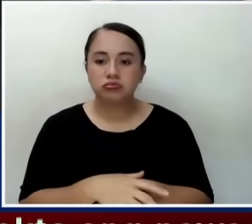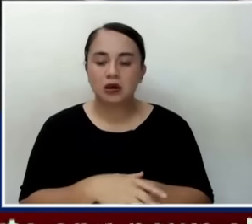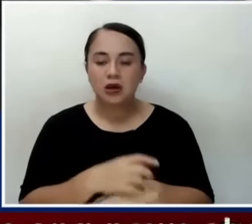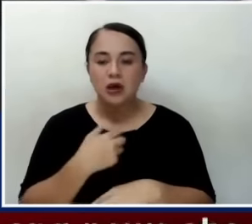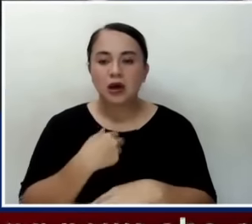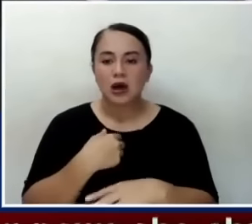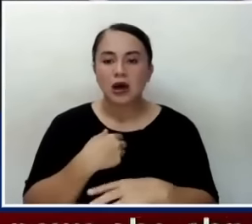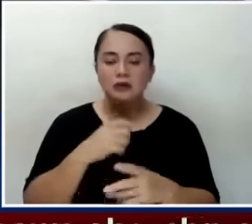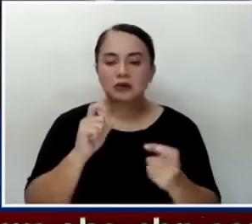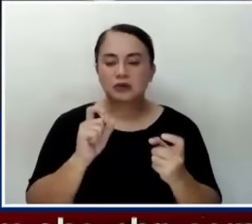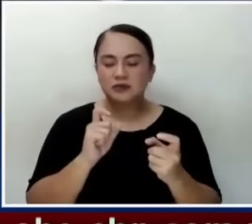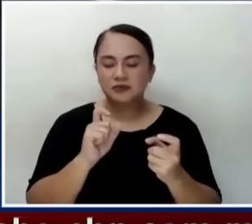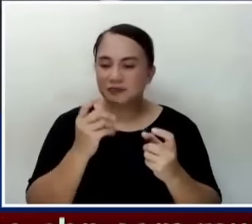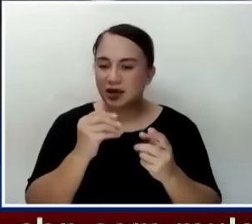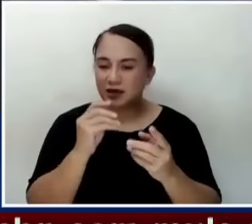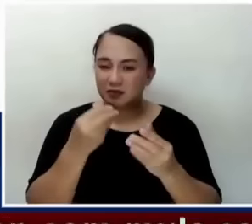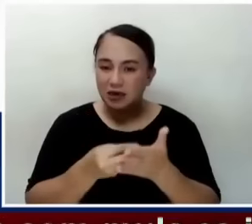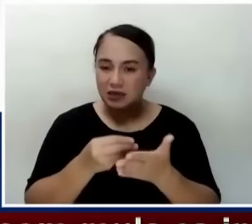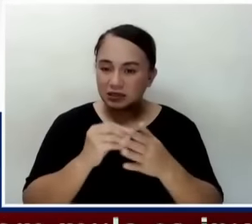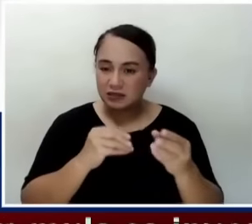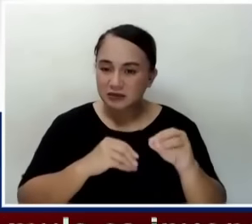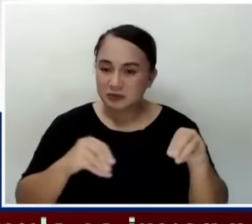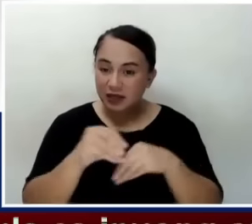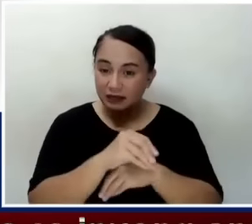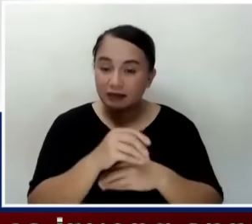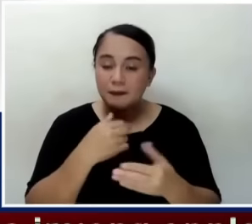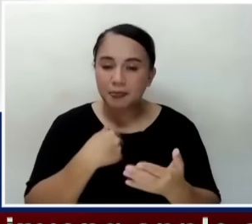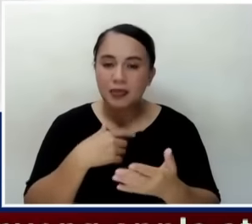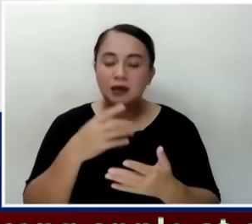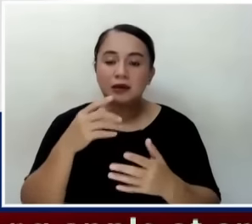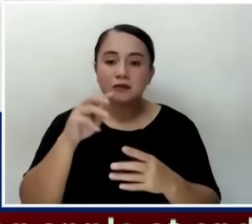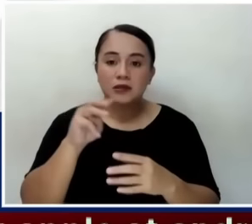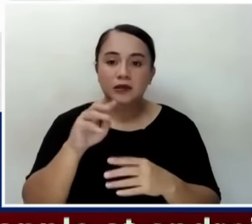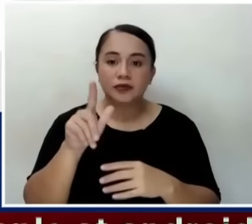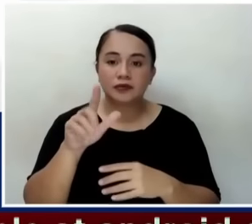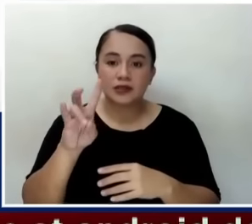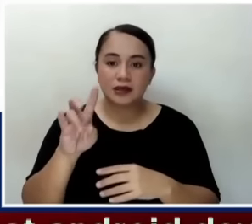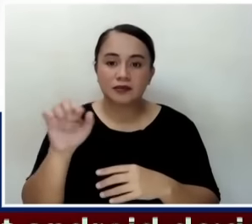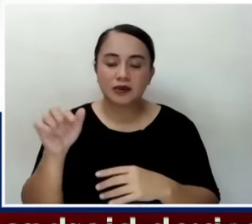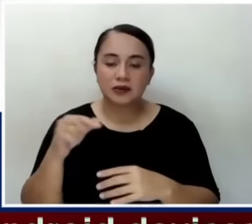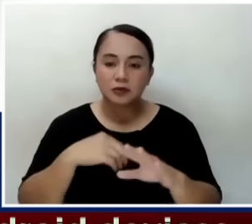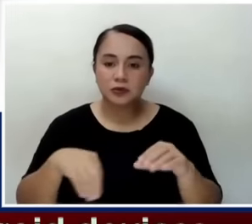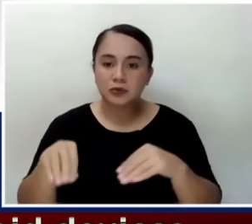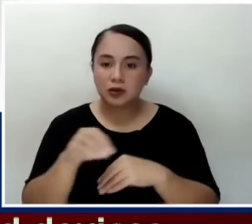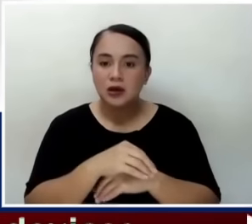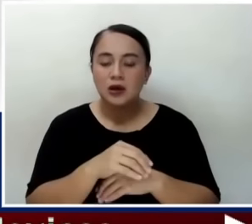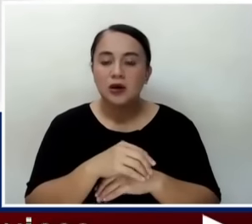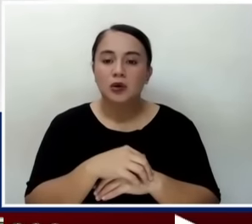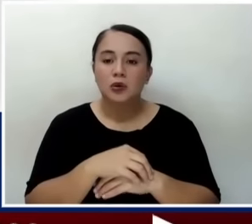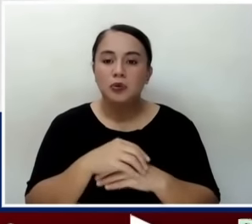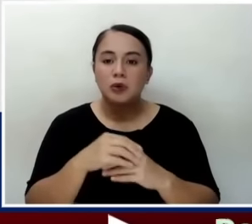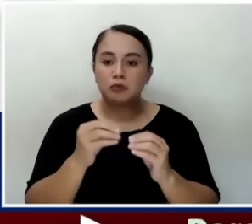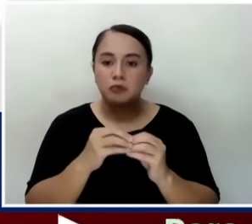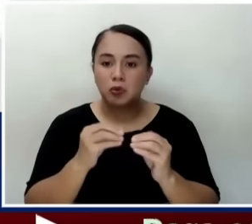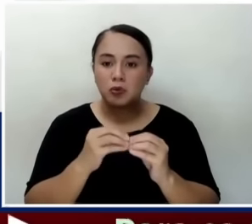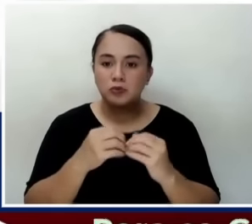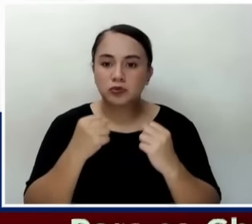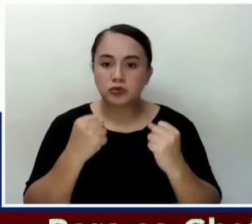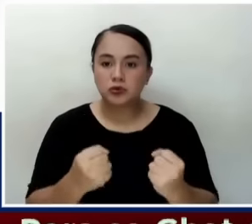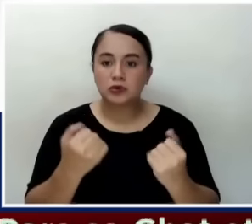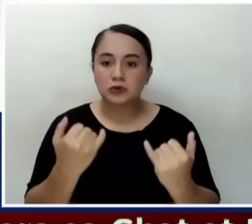natin. Mula Lunes, nasa 57 peso level na ang palitan na lalo pang lumakas ngayong